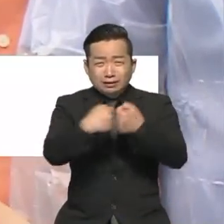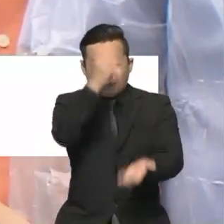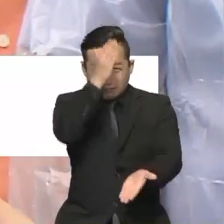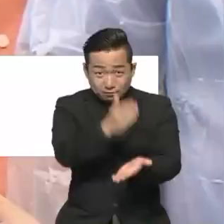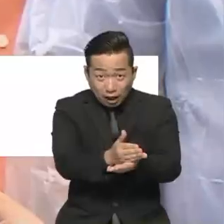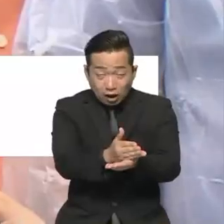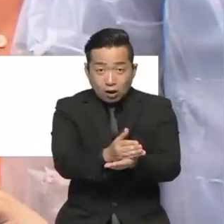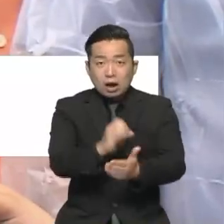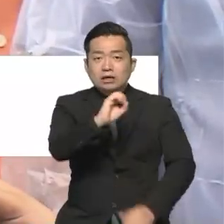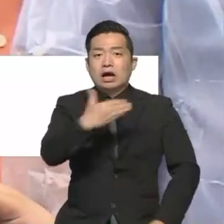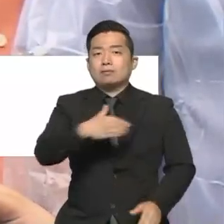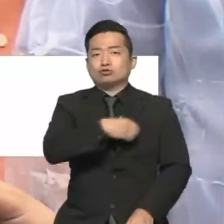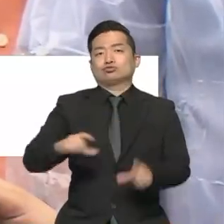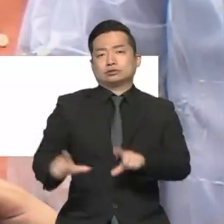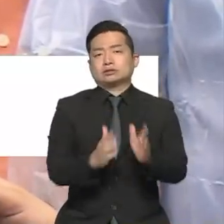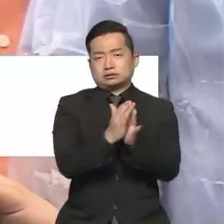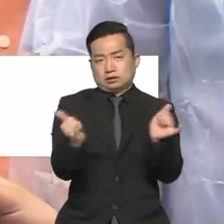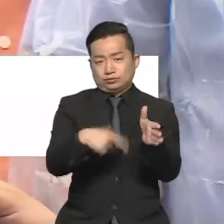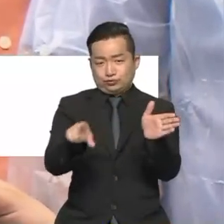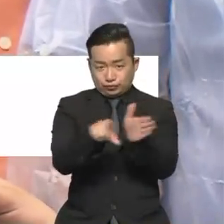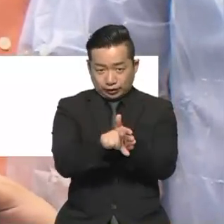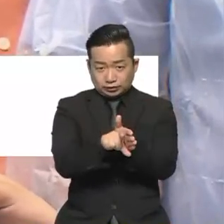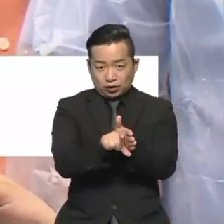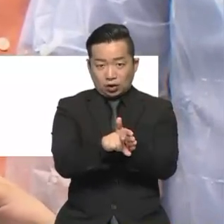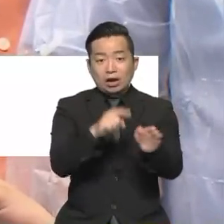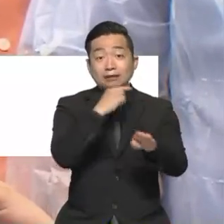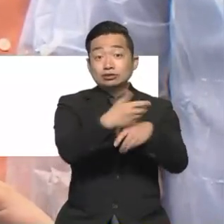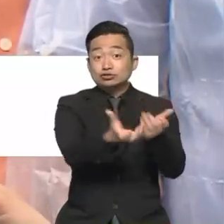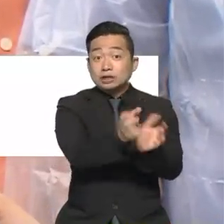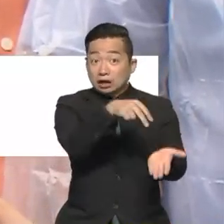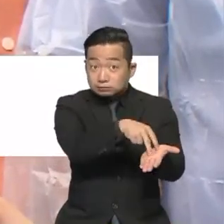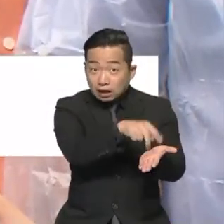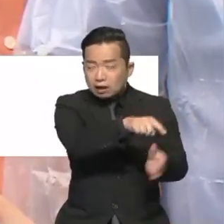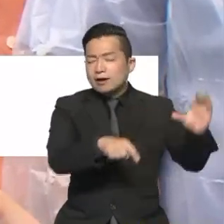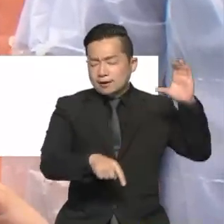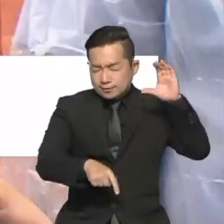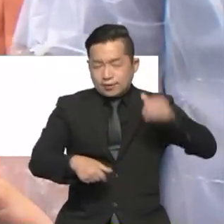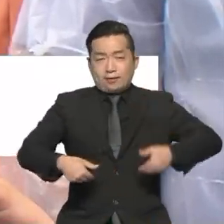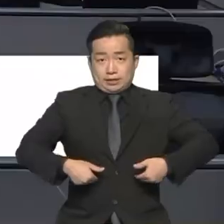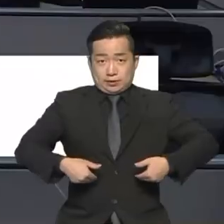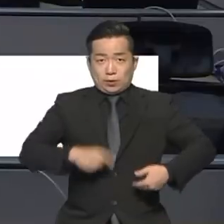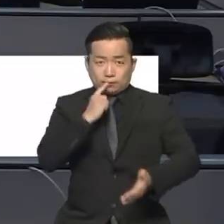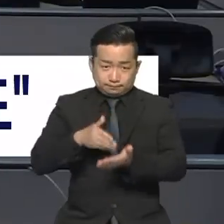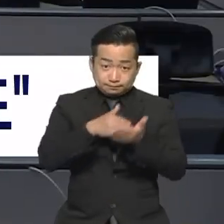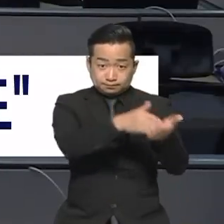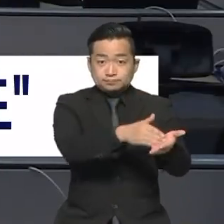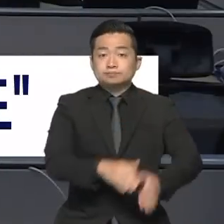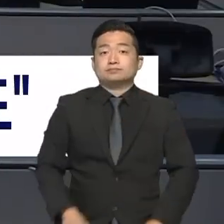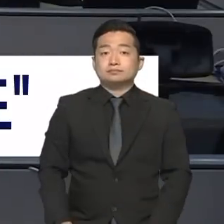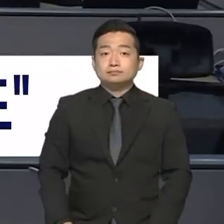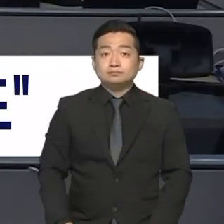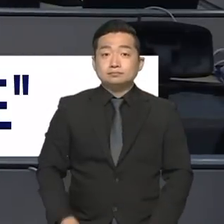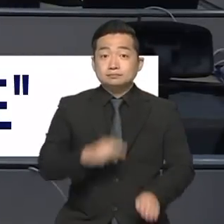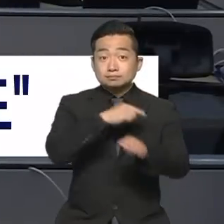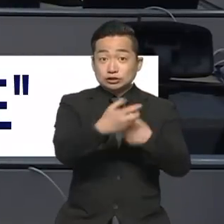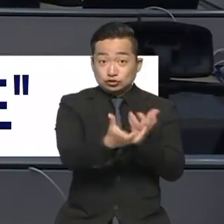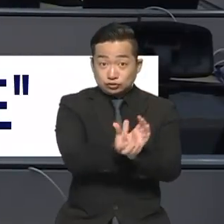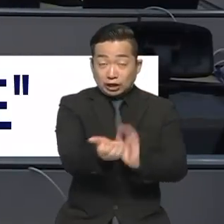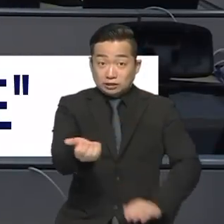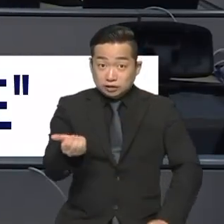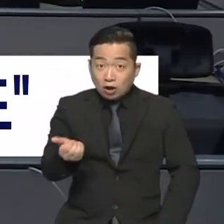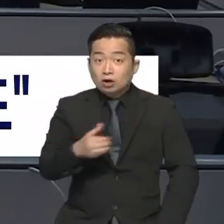양평군민을 위한 안을 민주당에서는 경청하여 주십시오. 민주당 출신인 전